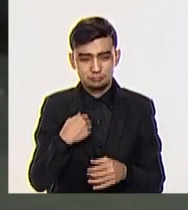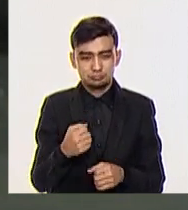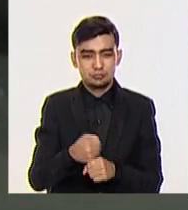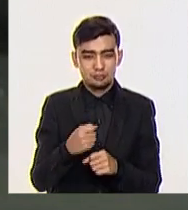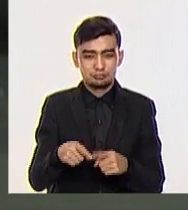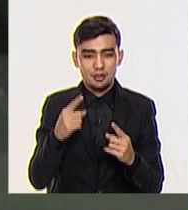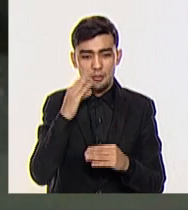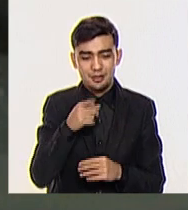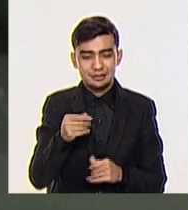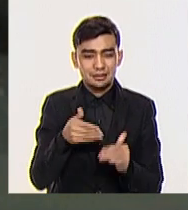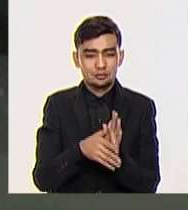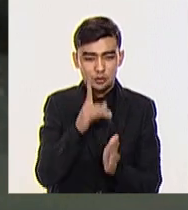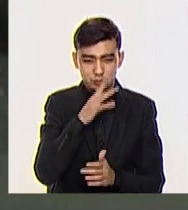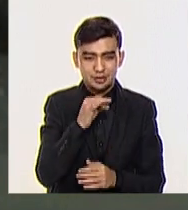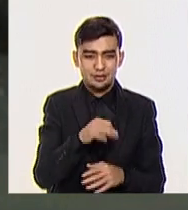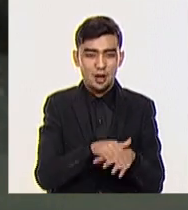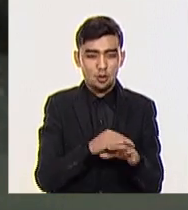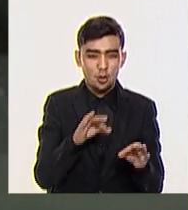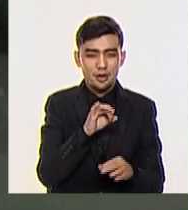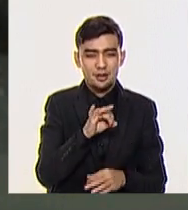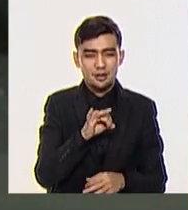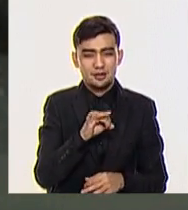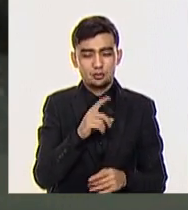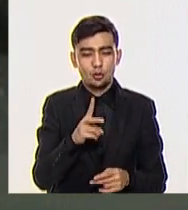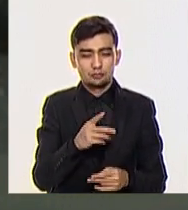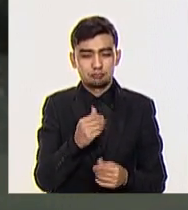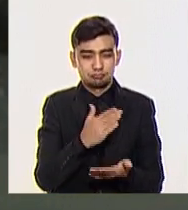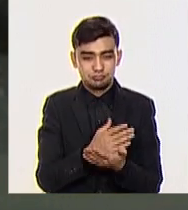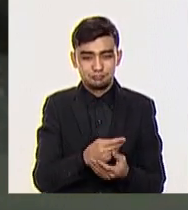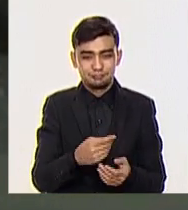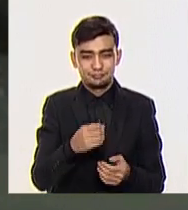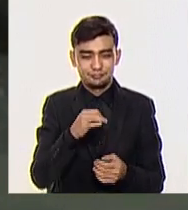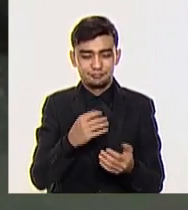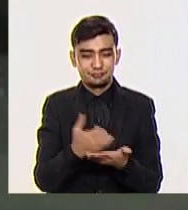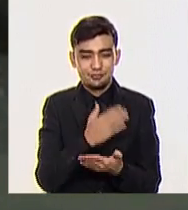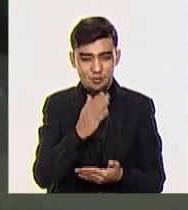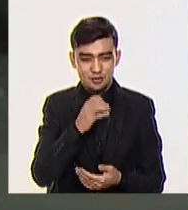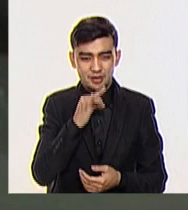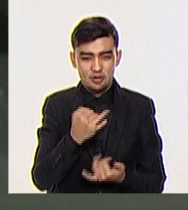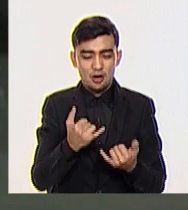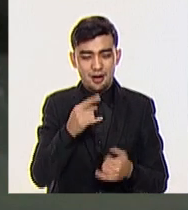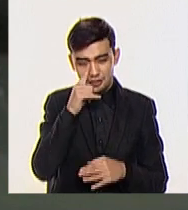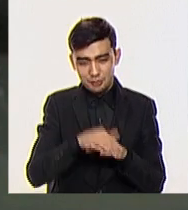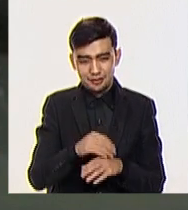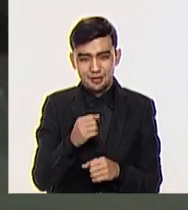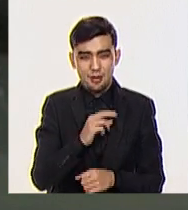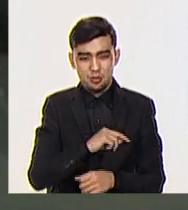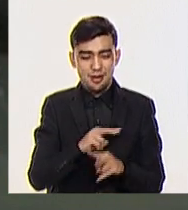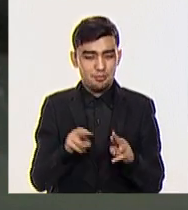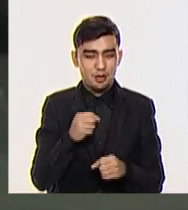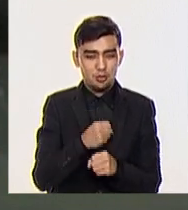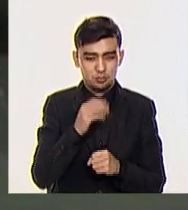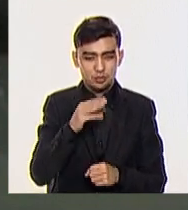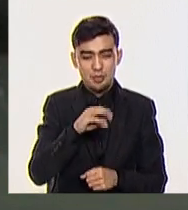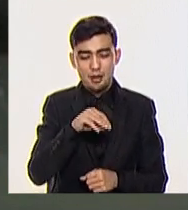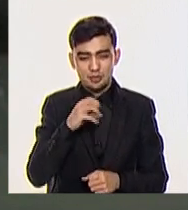әр қарайғы жұмысын халық ішінен демеушілер тауып қаржыландырмақ. Ел тағайындаған әр министр қазіргі үкімет мүшелерінің міндетін орындайды. Мәмин үкіметінің